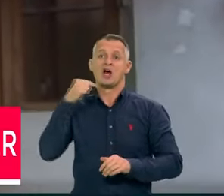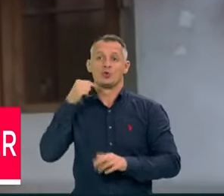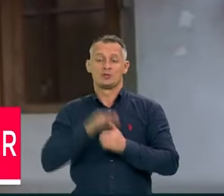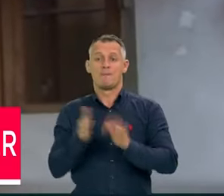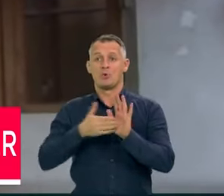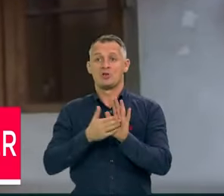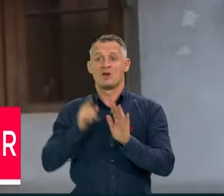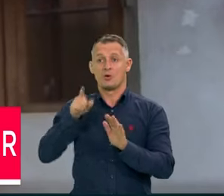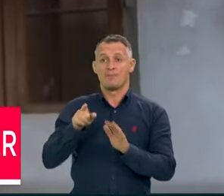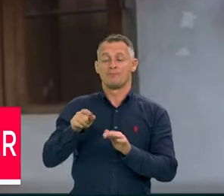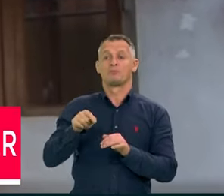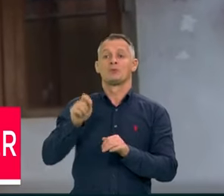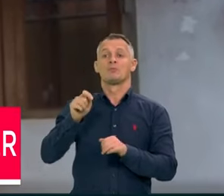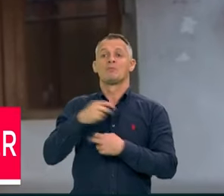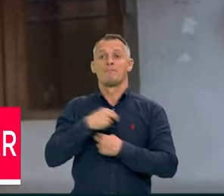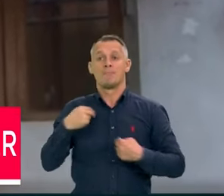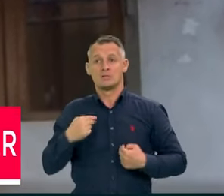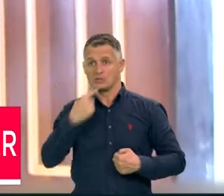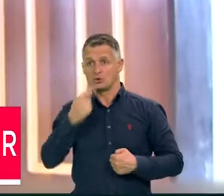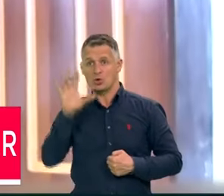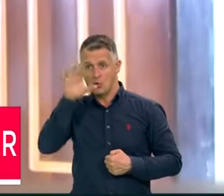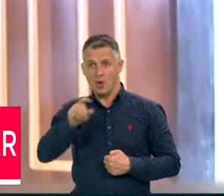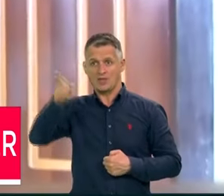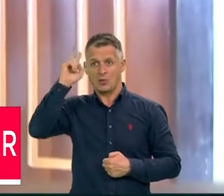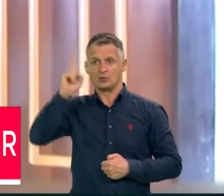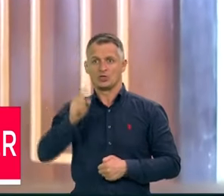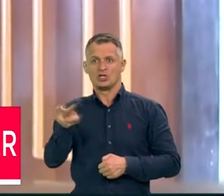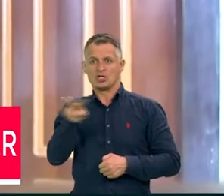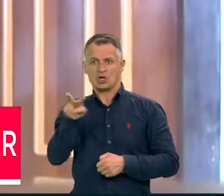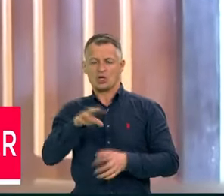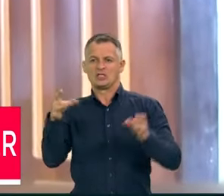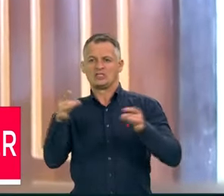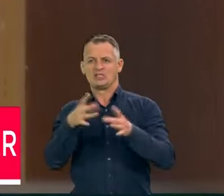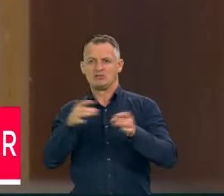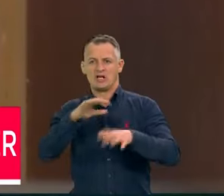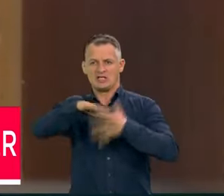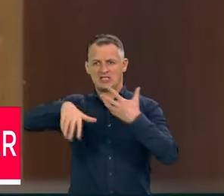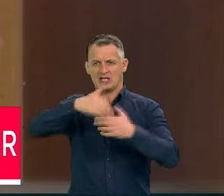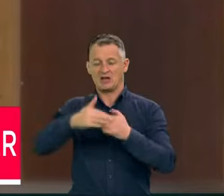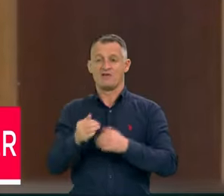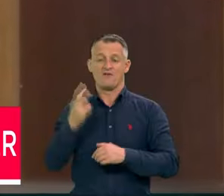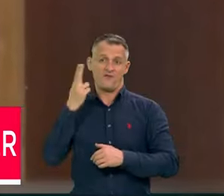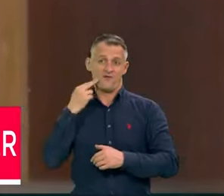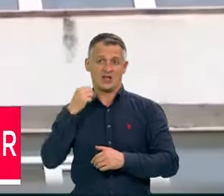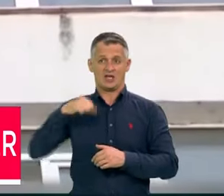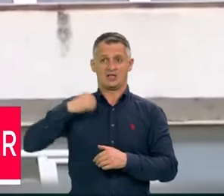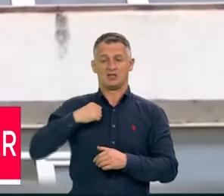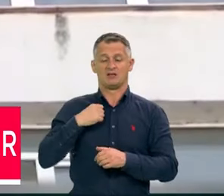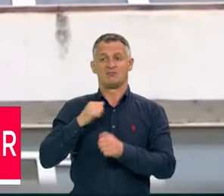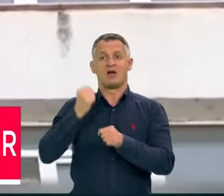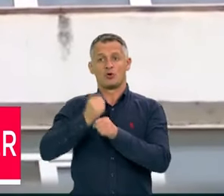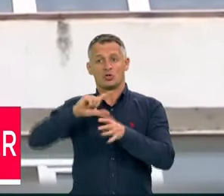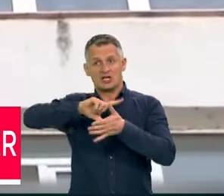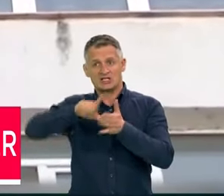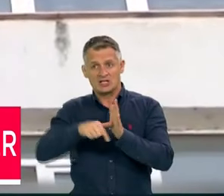lor magistrații Au dezvăluit că în noaptea tragediei între cei doi s a iscat un scandal iar tânăra s a înregistrat în timp ce îi reproșa avocatului